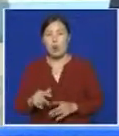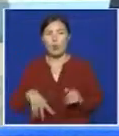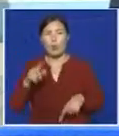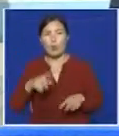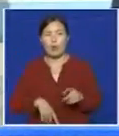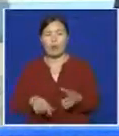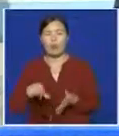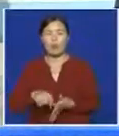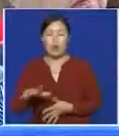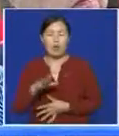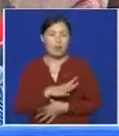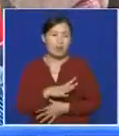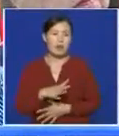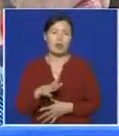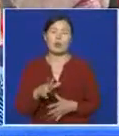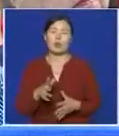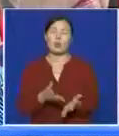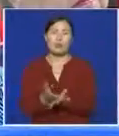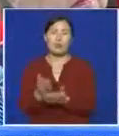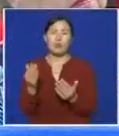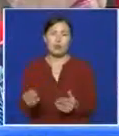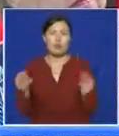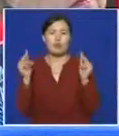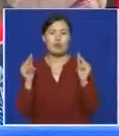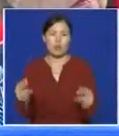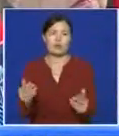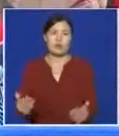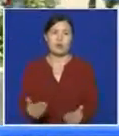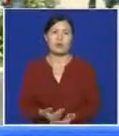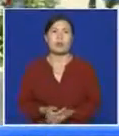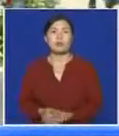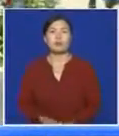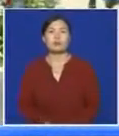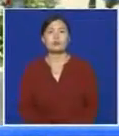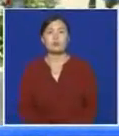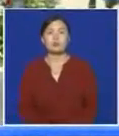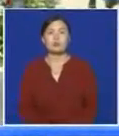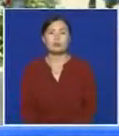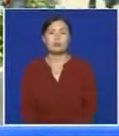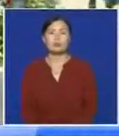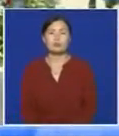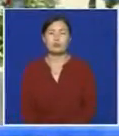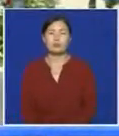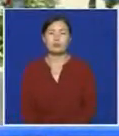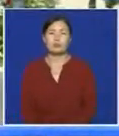начались гонения. Спустя десятилетия в его честь прогремели оружейные залпы.